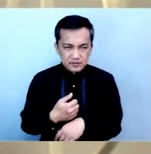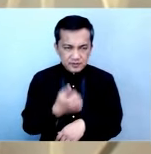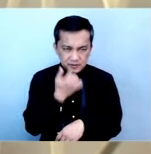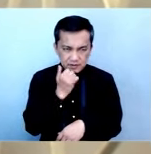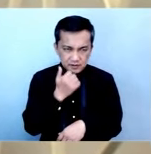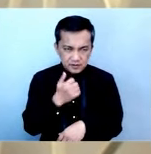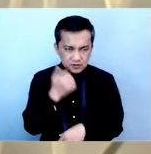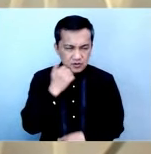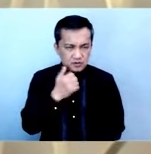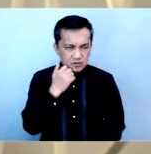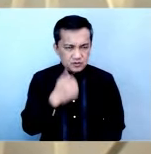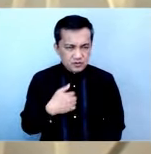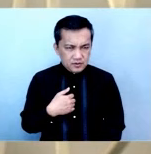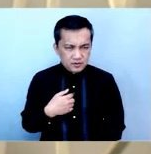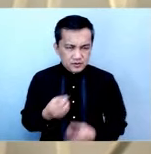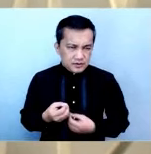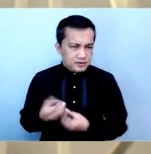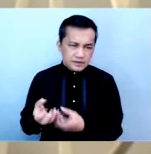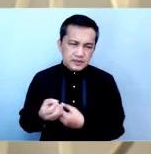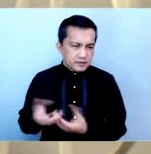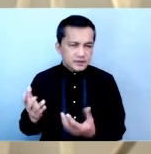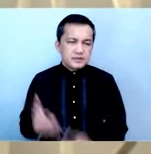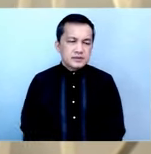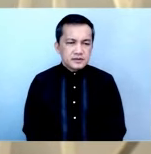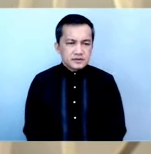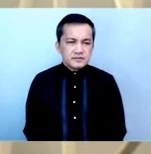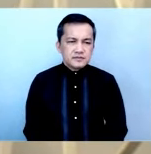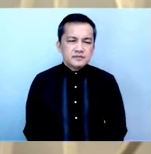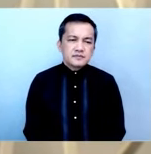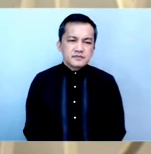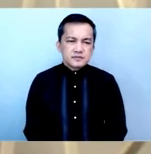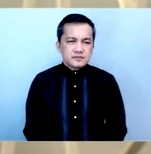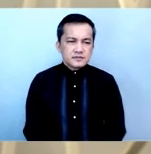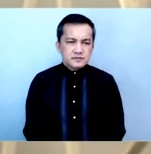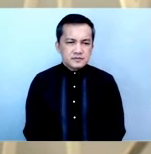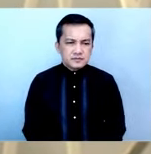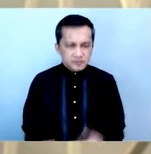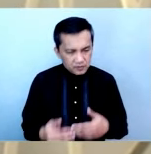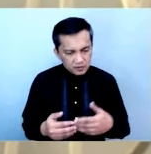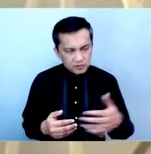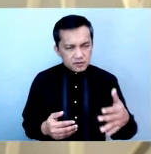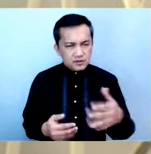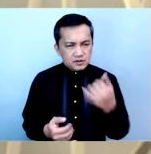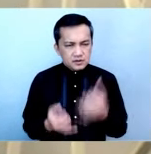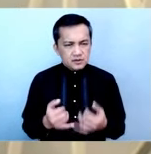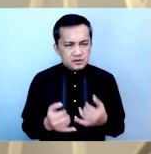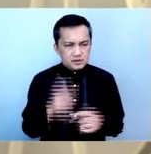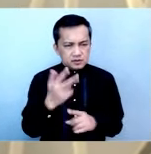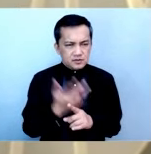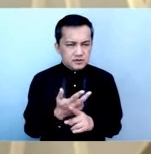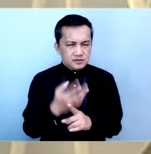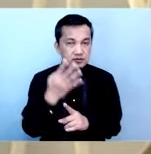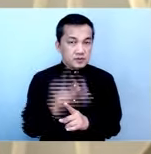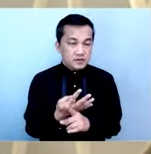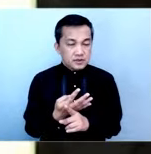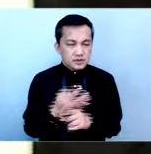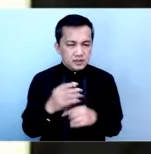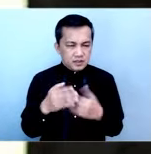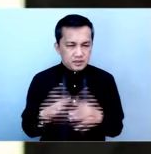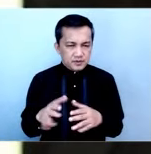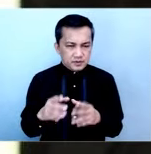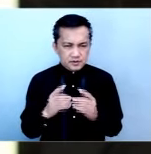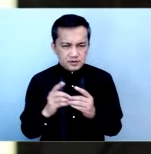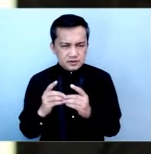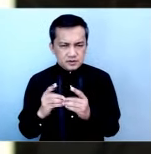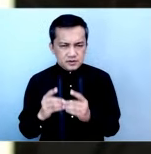masyado rin akong mapagbigay. And dumating sa punto na 3 months, 4 months after namin mag-date, doon na